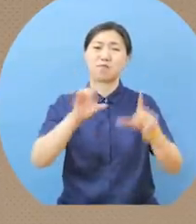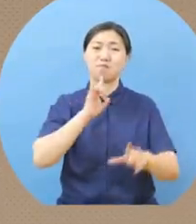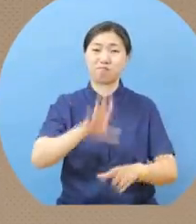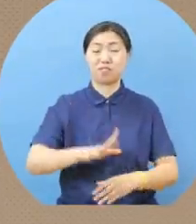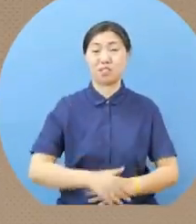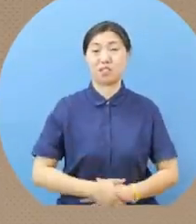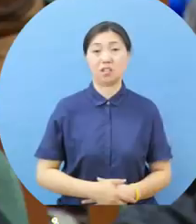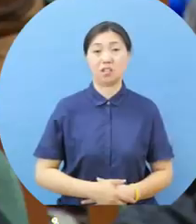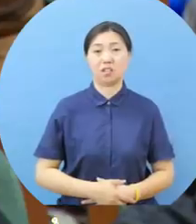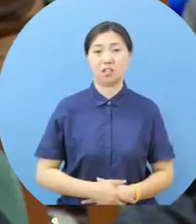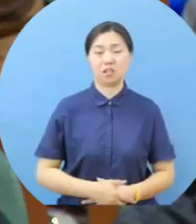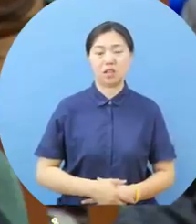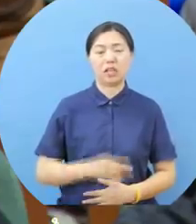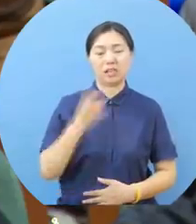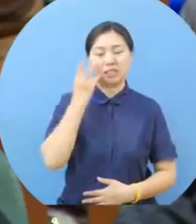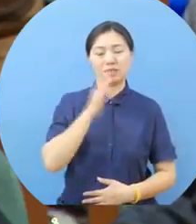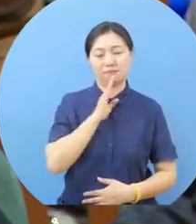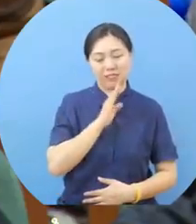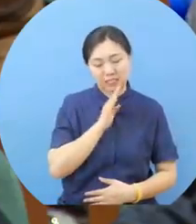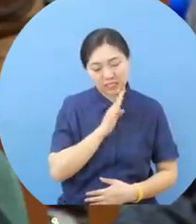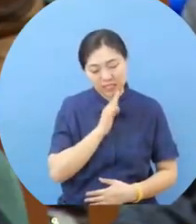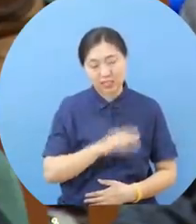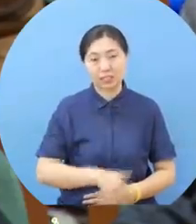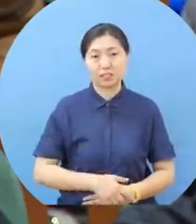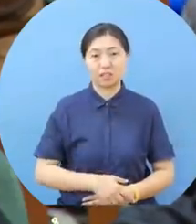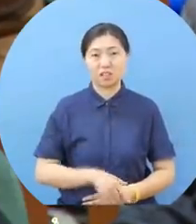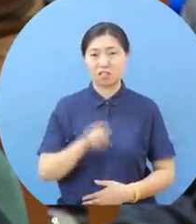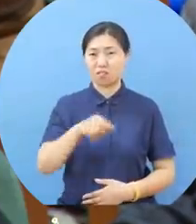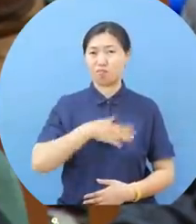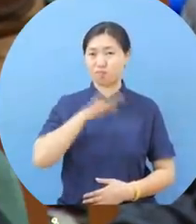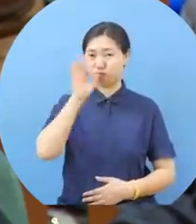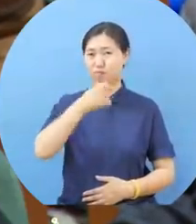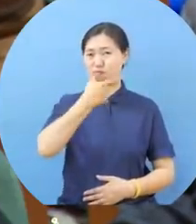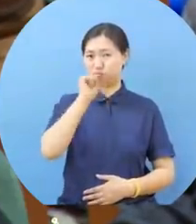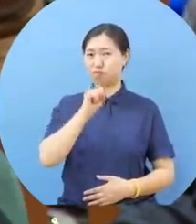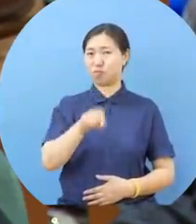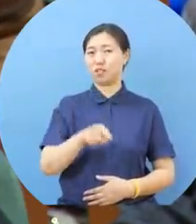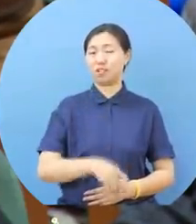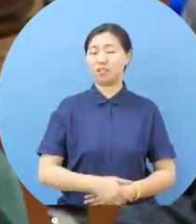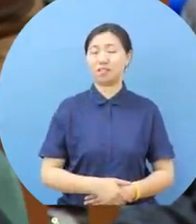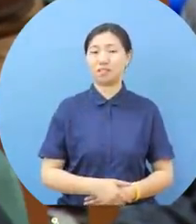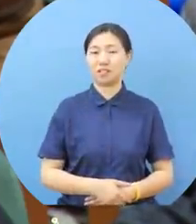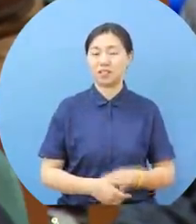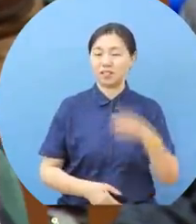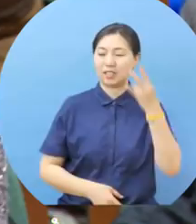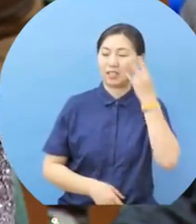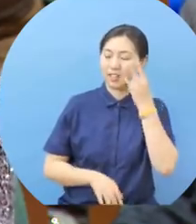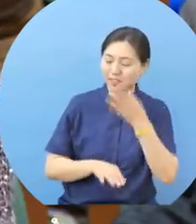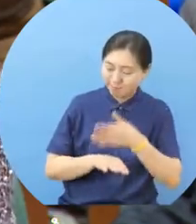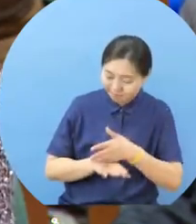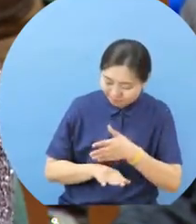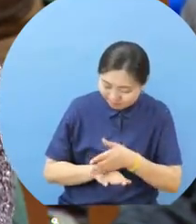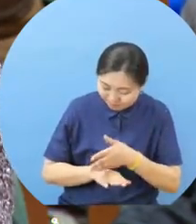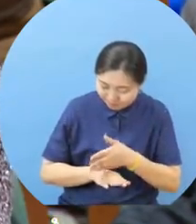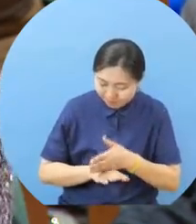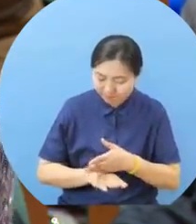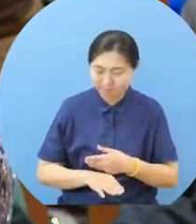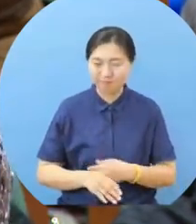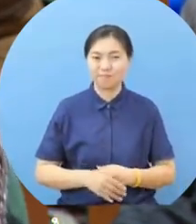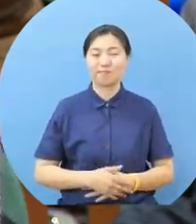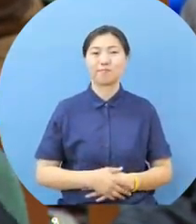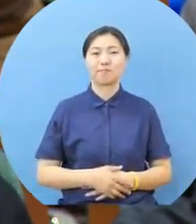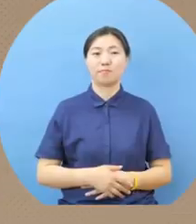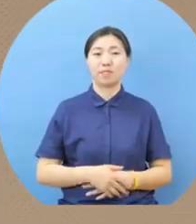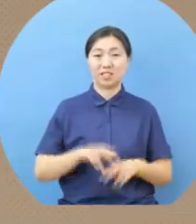사는 거에요 그런거 간대요 그래 요번에 뭐 저러나 내리는데 감사합니다